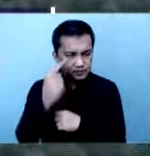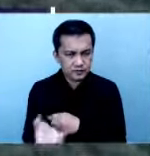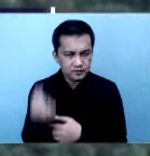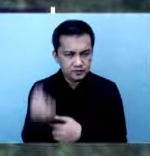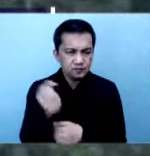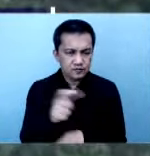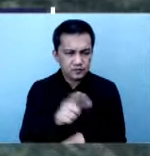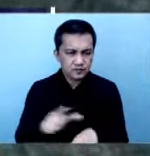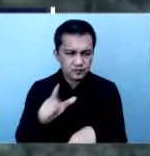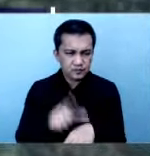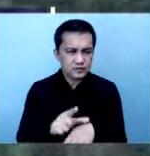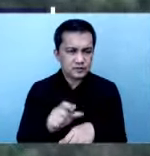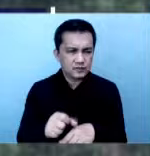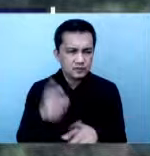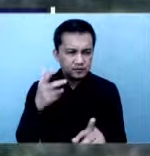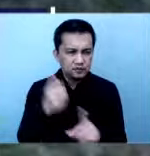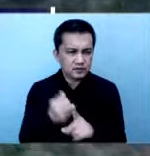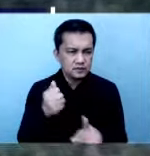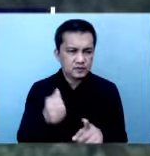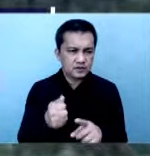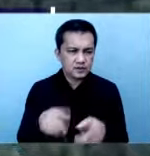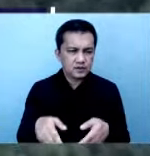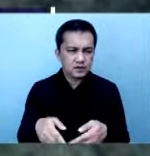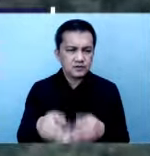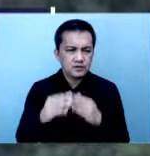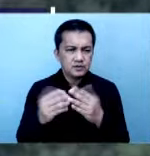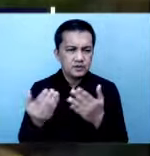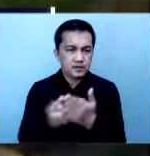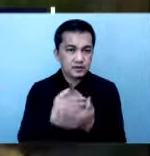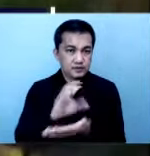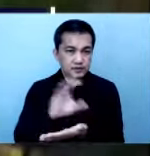na maaapektuhan ng itatayong bagong kapitolyo.